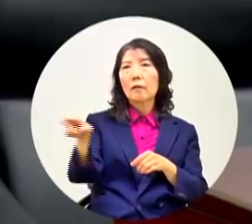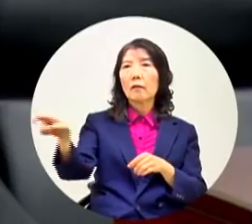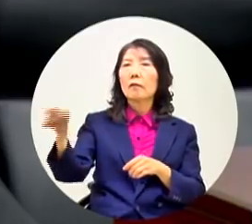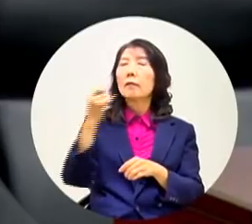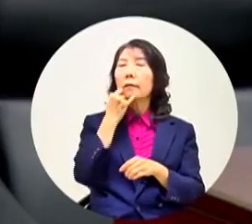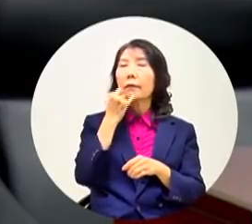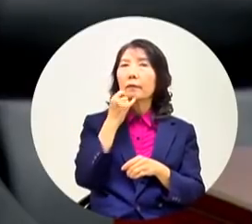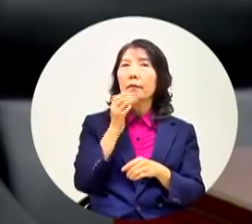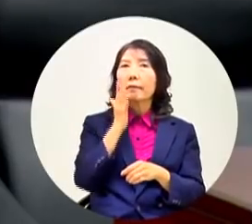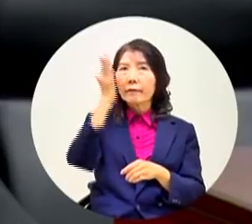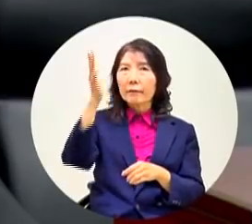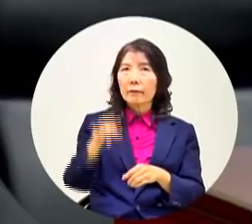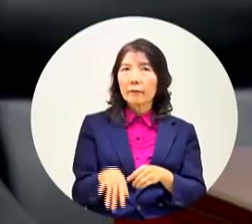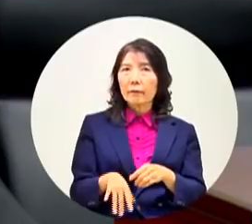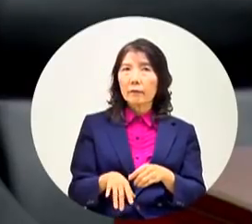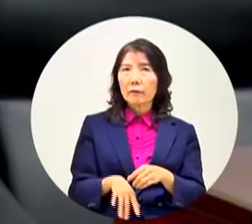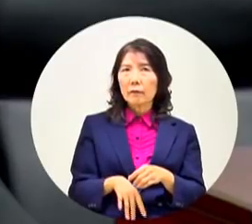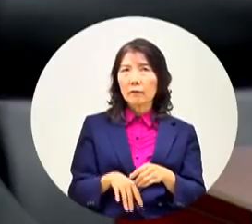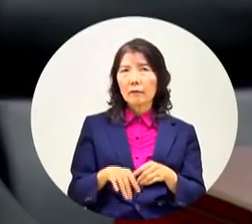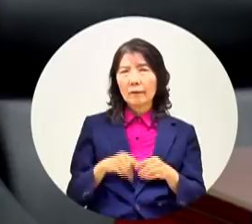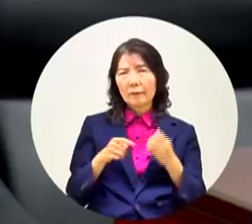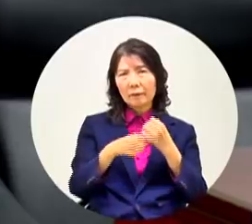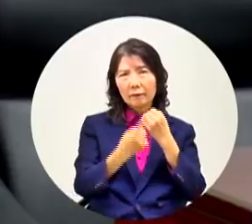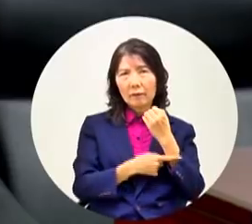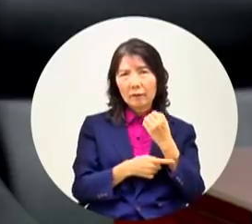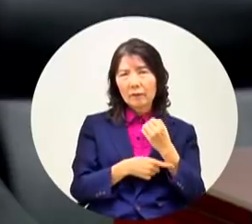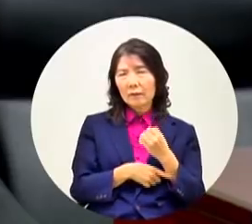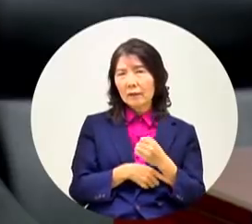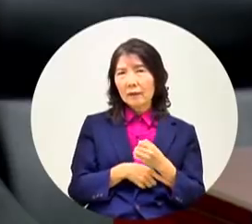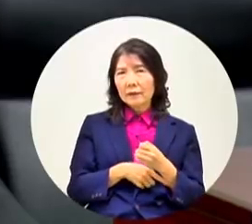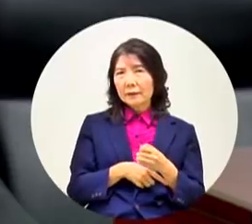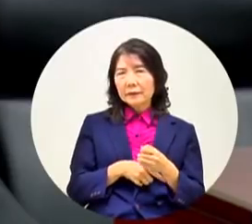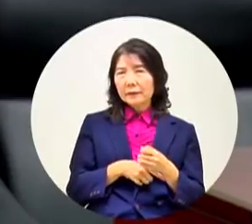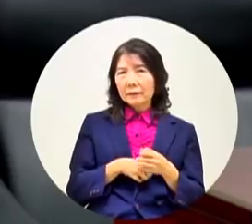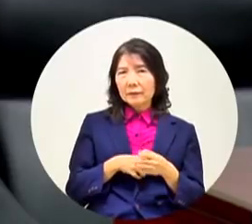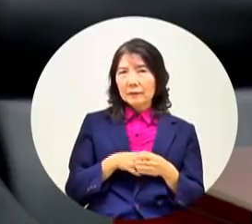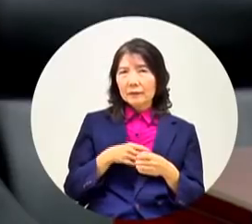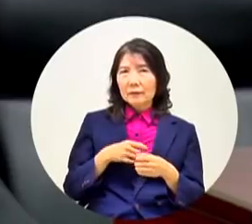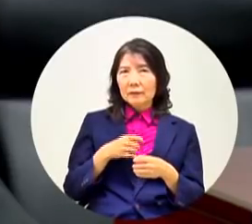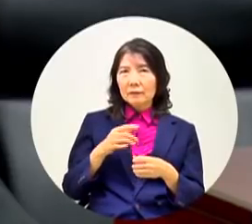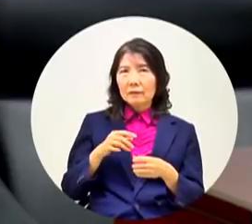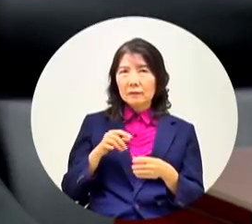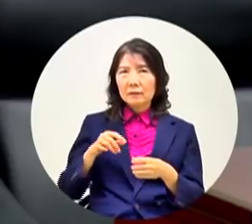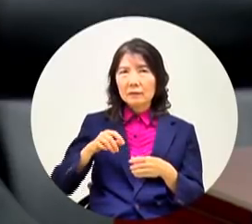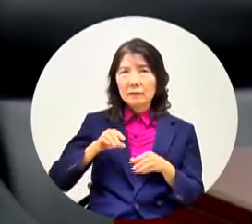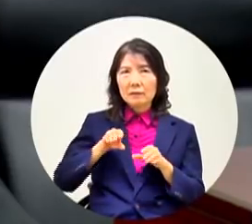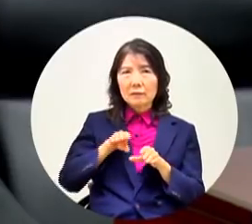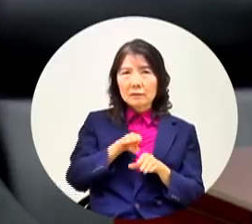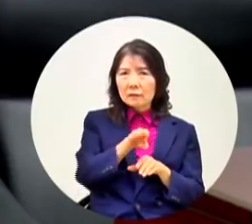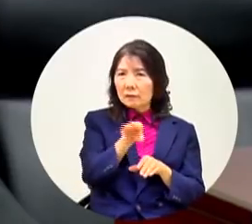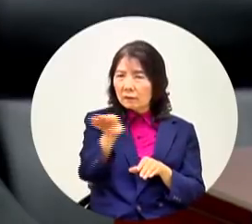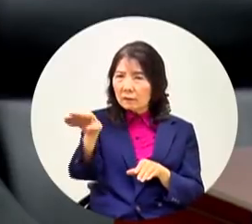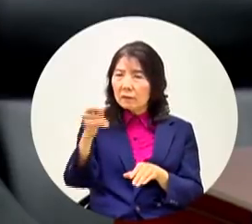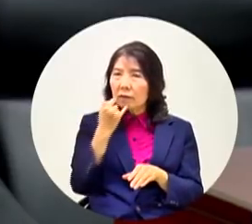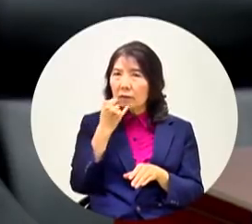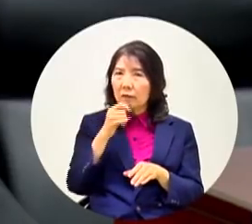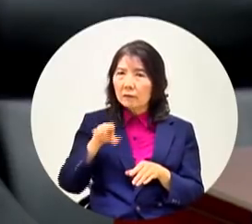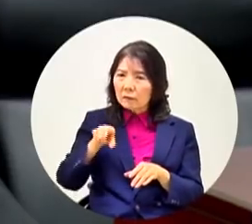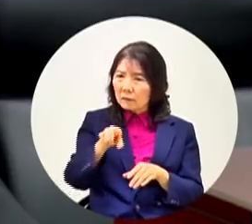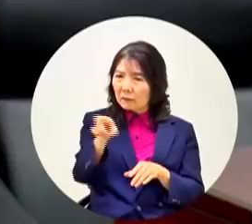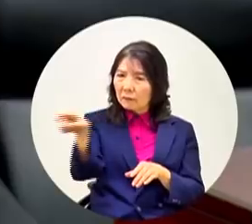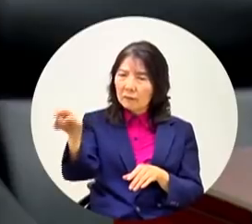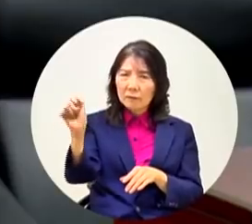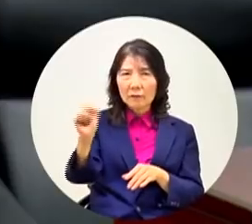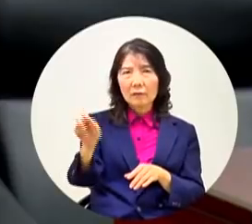当学这好的物件，汽车也当右转，机车不能右转。这法规是不是这个？他